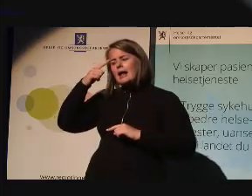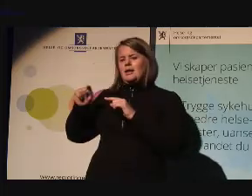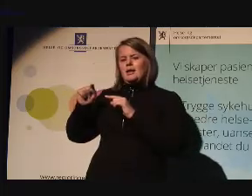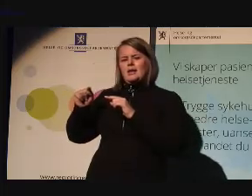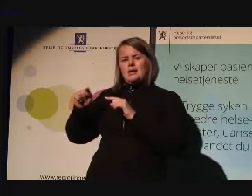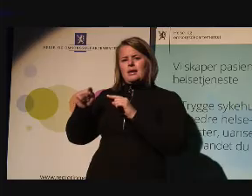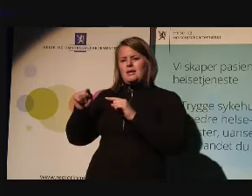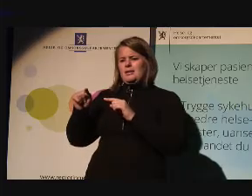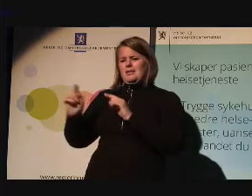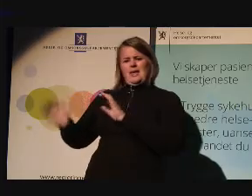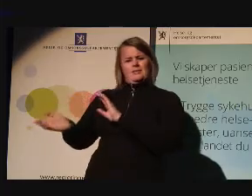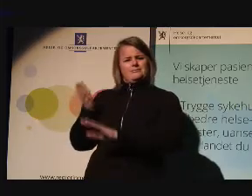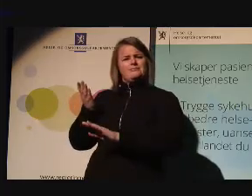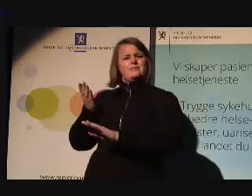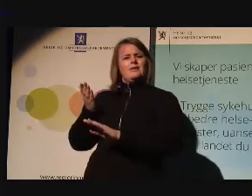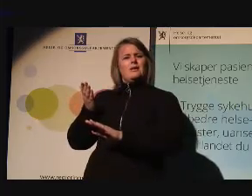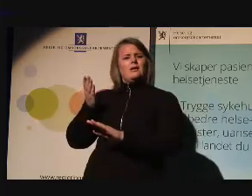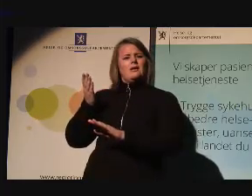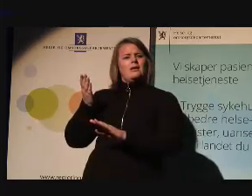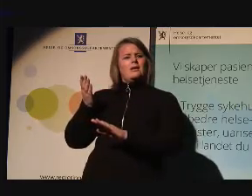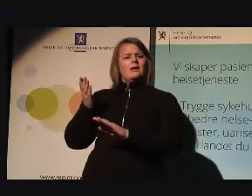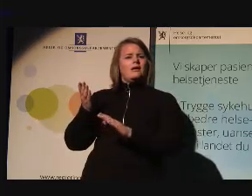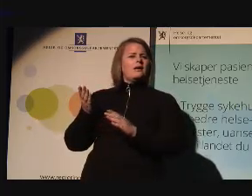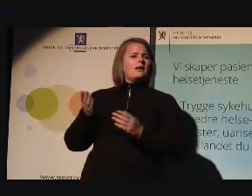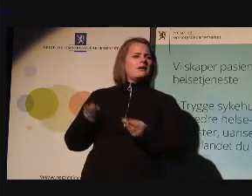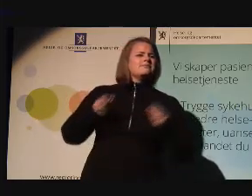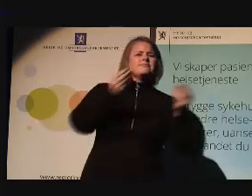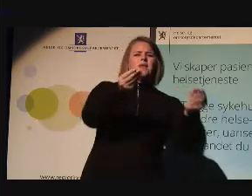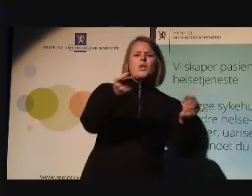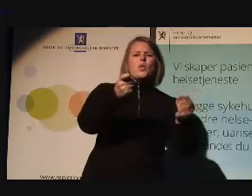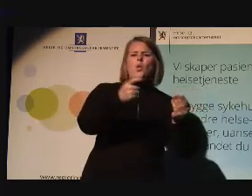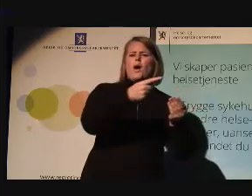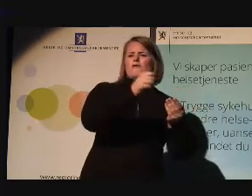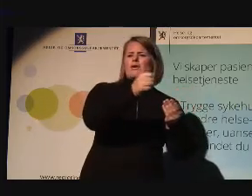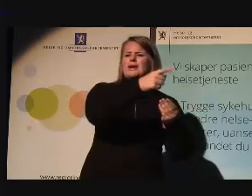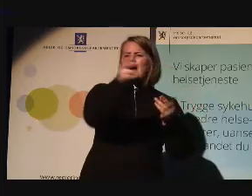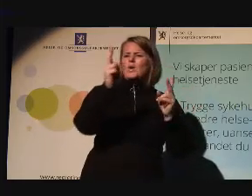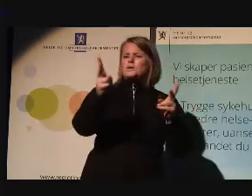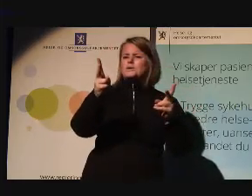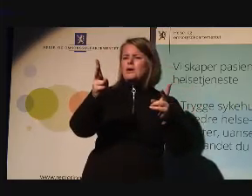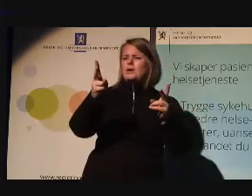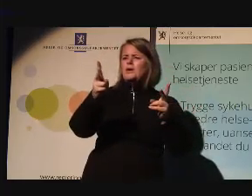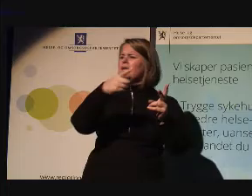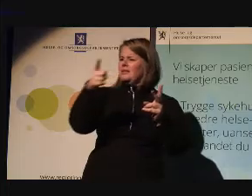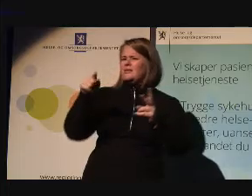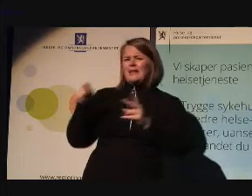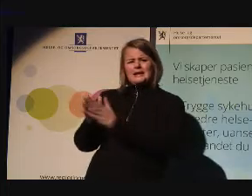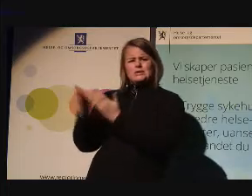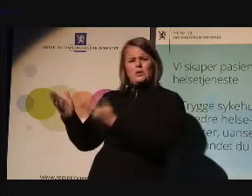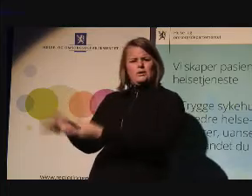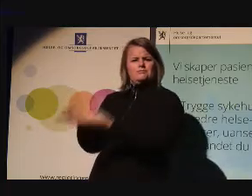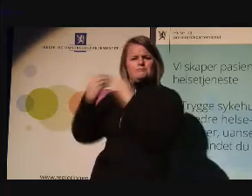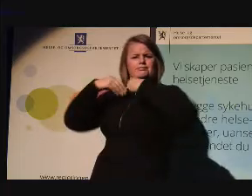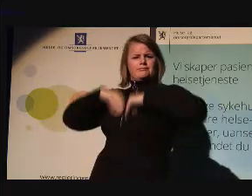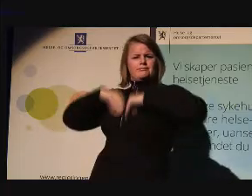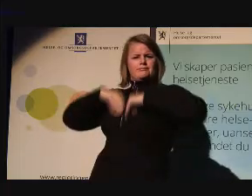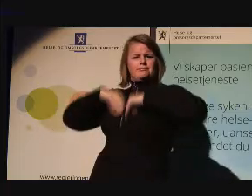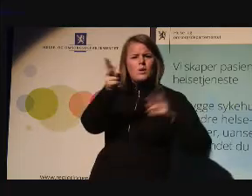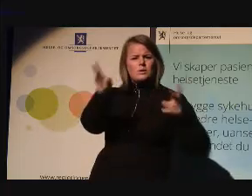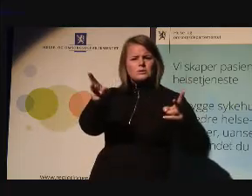som sitter her, uten at jeg vet nøyaktig hvem dere er, i forhold til å ta dette inn over oss og forstå at hvis